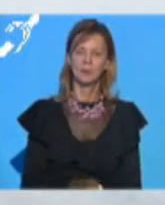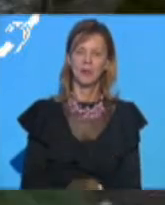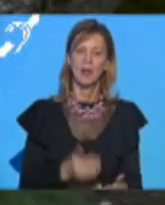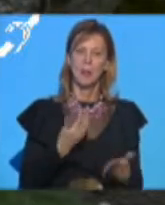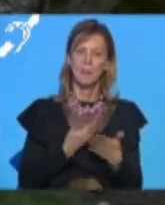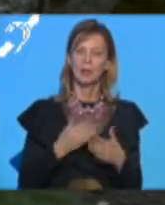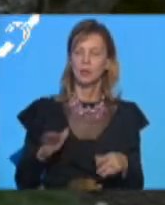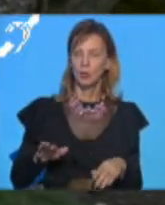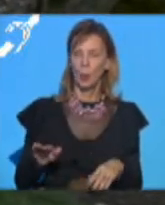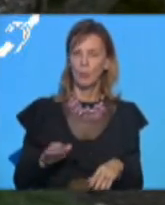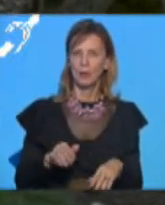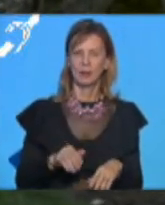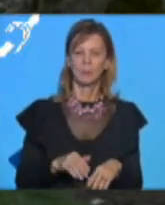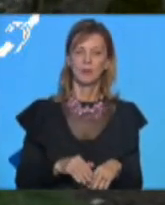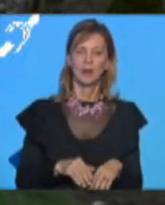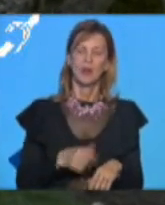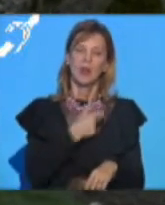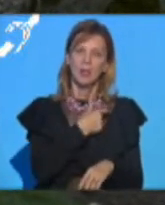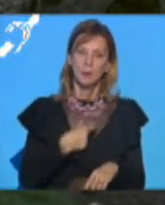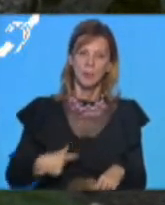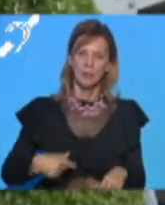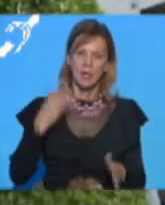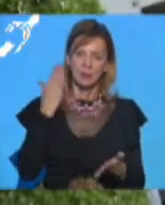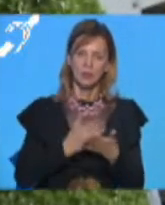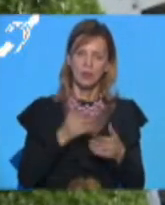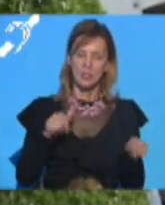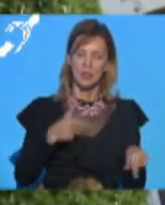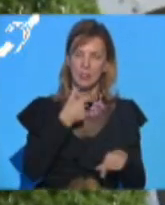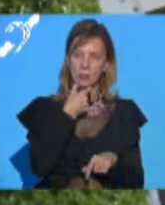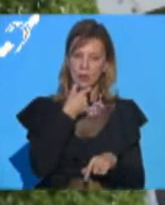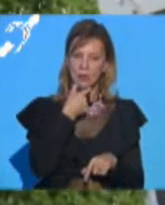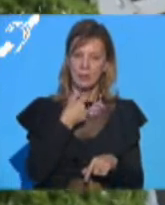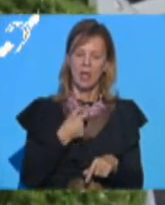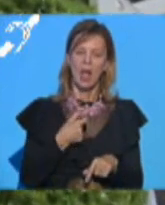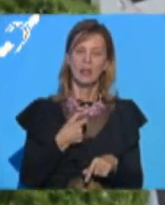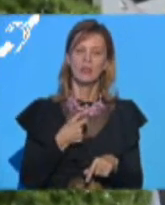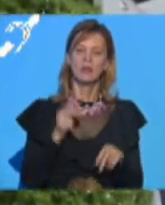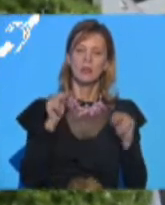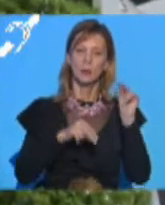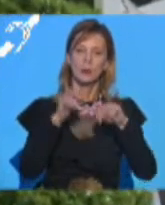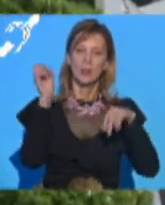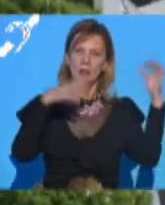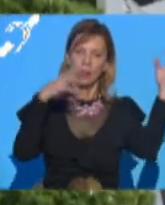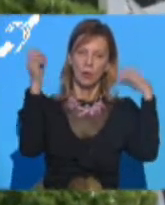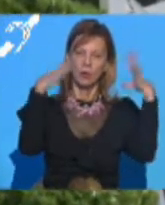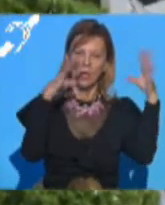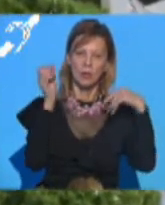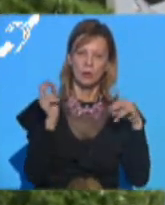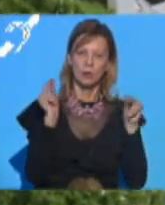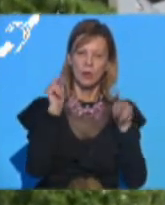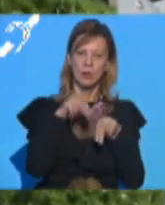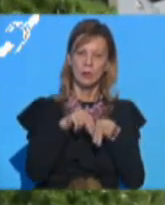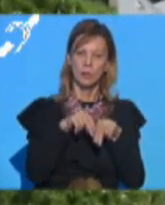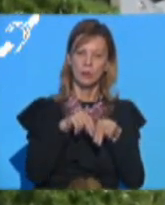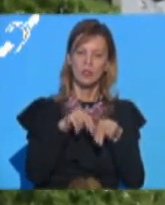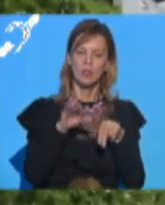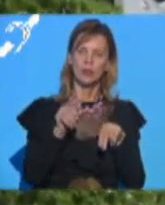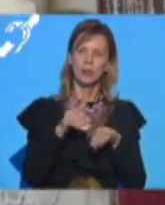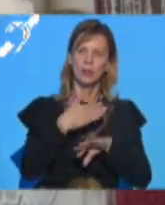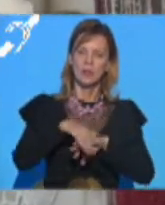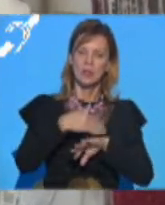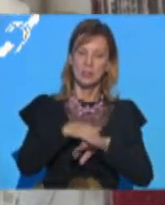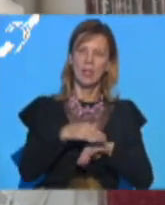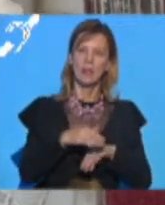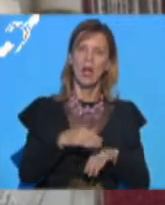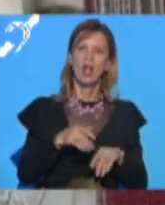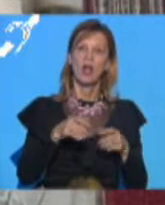Pentru cea mică, bineînțeles. Municipalitatea a decis ca anul acesta, pe lângă decorațiunile din centrul orașului, să fie montate luminițe și în cartierul